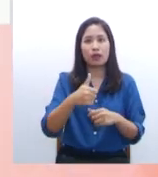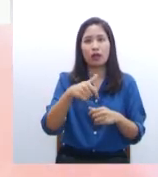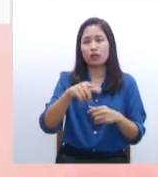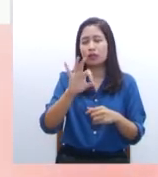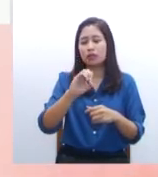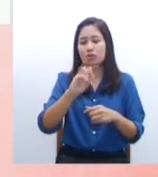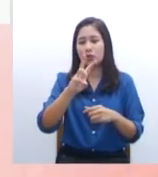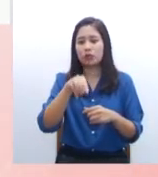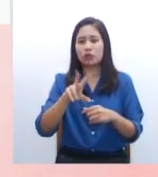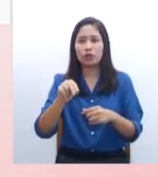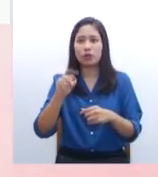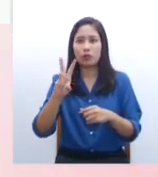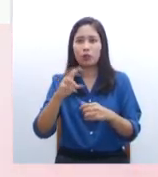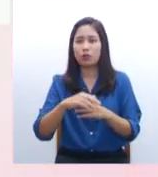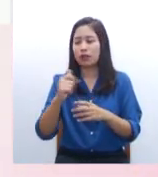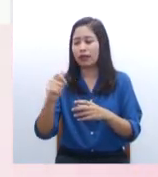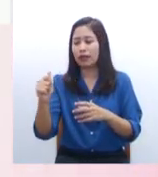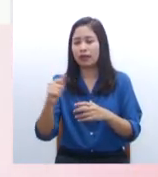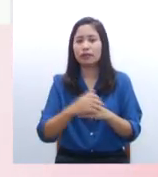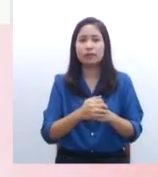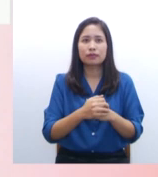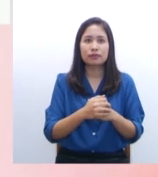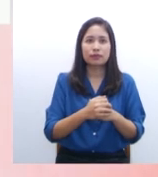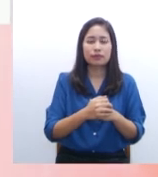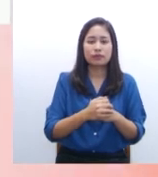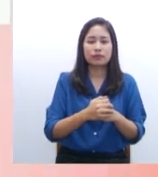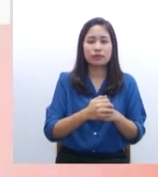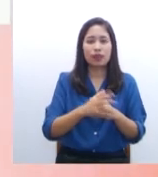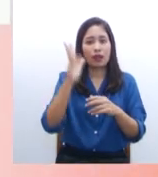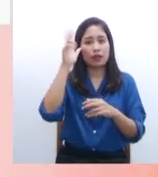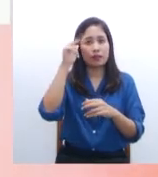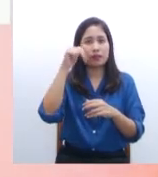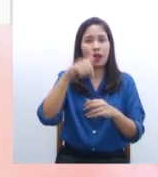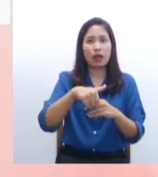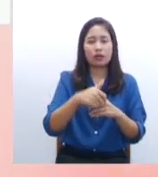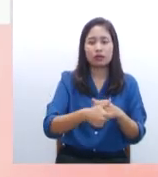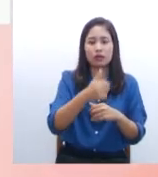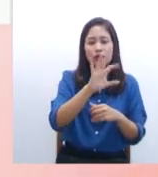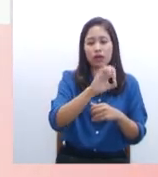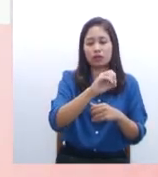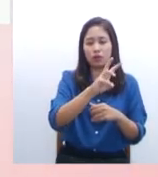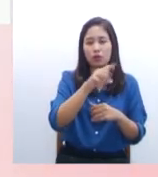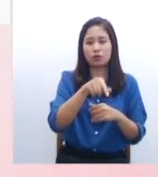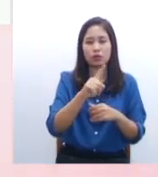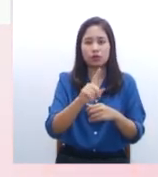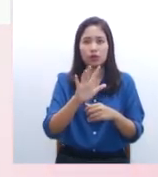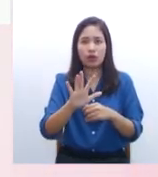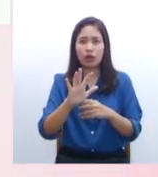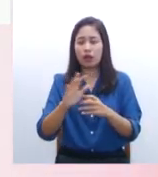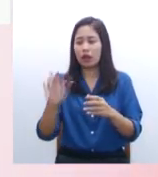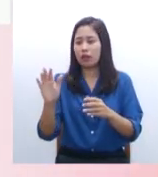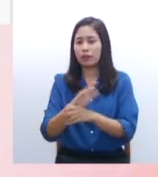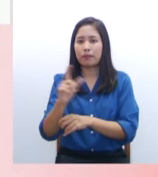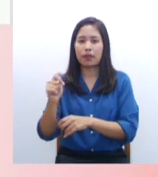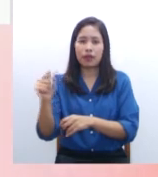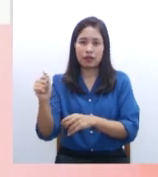96.36 คะแนนครับได้เกรด AA นะครับแล้วก็สปลำปางเขต1อันดับ4นะครับได้คะแนน 96.15 คะแนนได้เกรด AA นะ